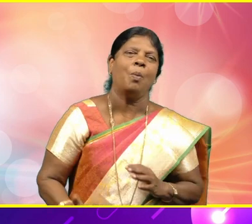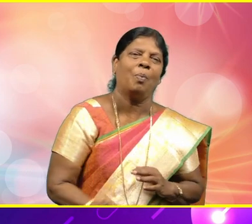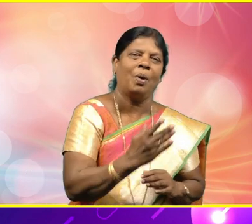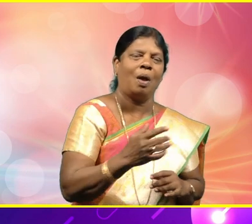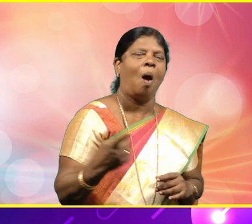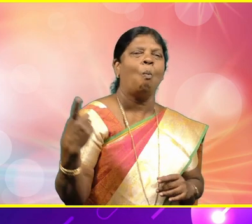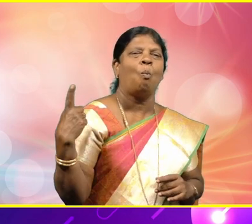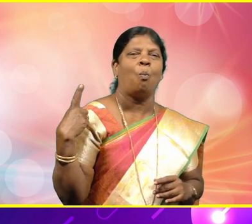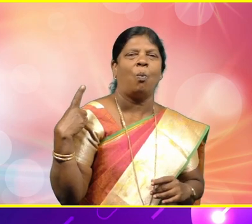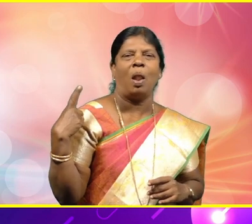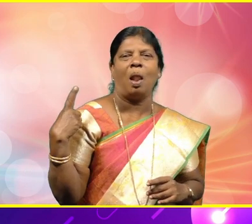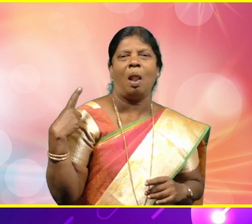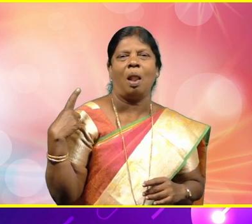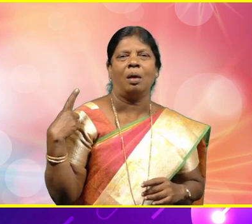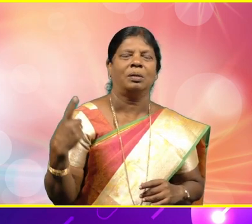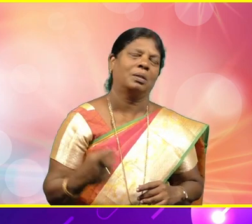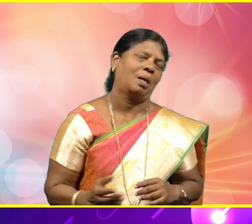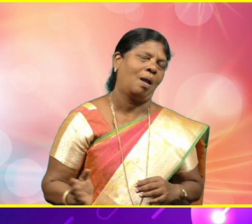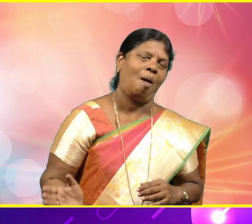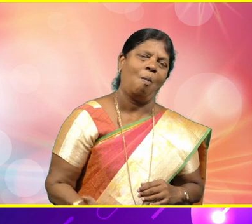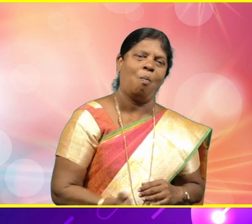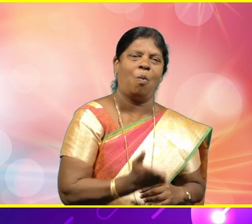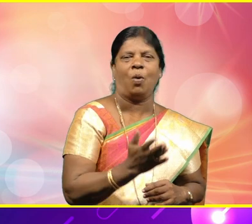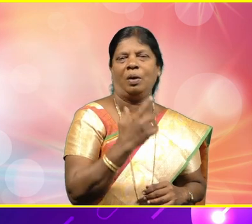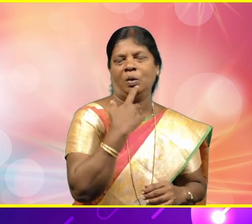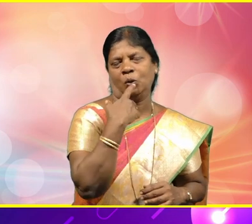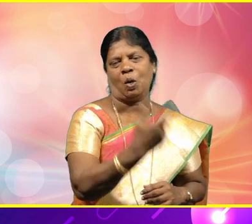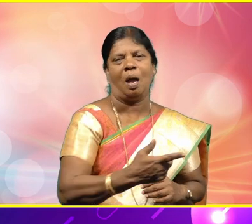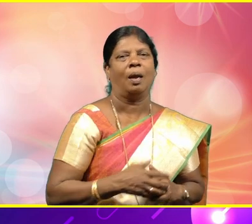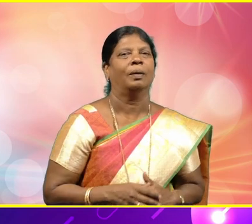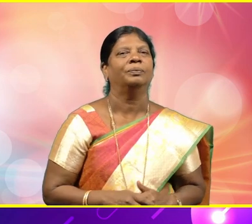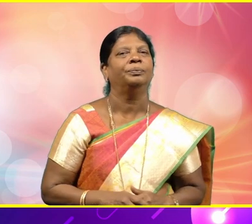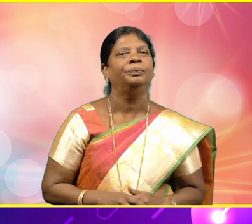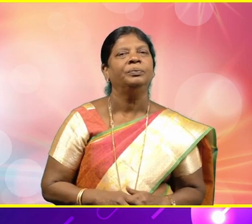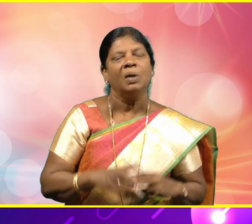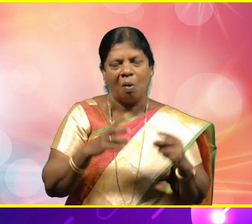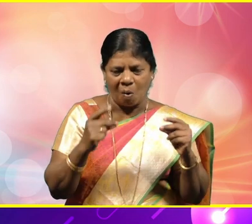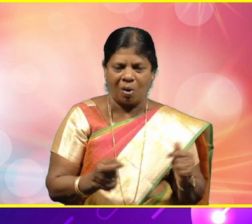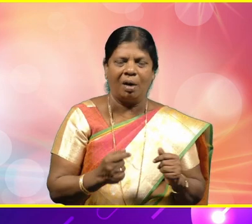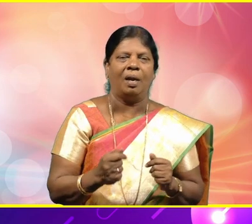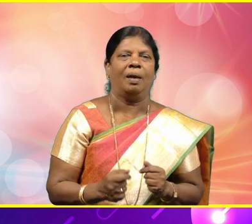அருகில் இருந்த காவல் நிலையத்திலே போய் சொன்னார்கள். உடனடியாக